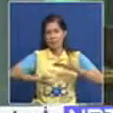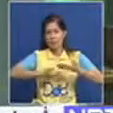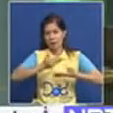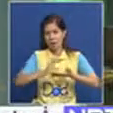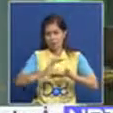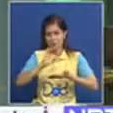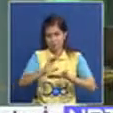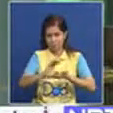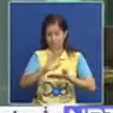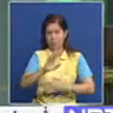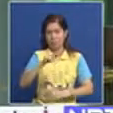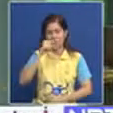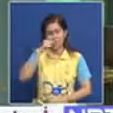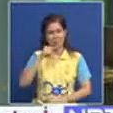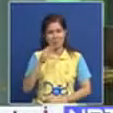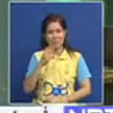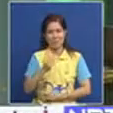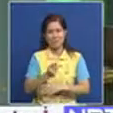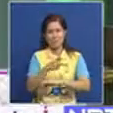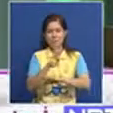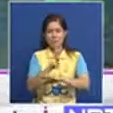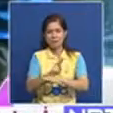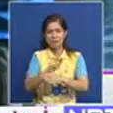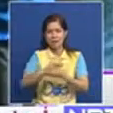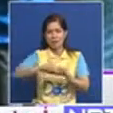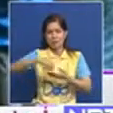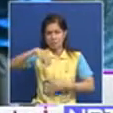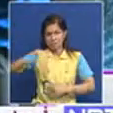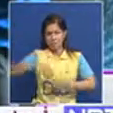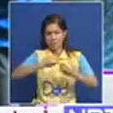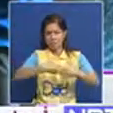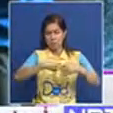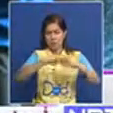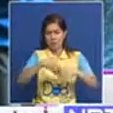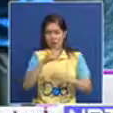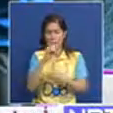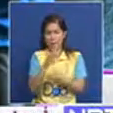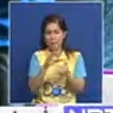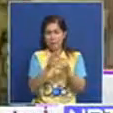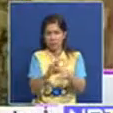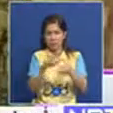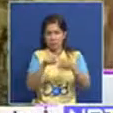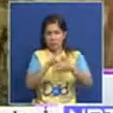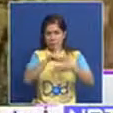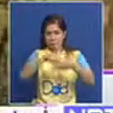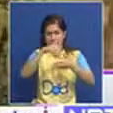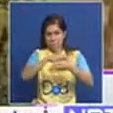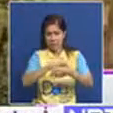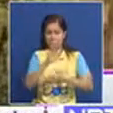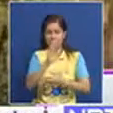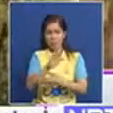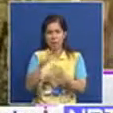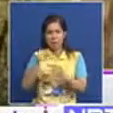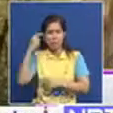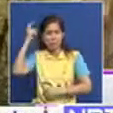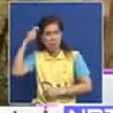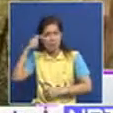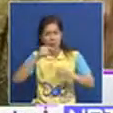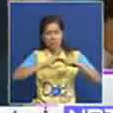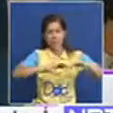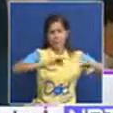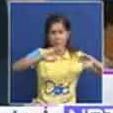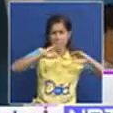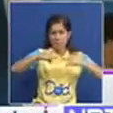สุพันธ์มงคลสุธีประธานสภาอุตสาหกรรมแห่งประเทศไทยหรือสอทระบุการเลือกตั้งของเมียนมาว่าไม่ว่าฝ่ายค้านหรือว่ารัฐบาลจะชนะการเ